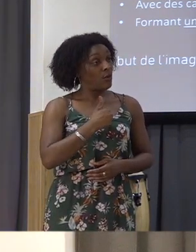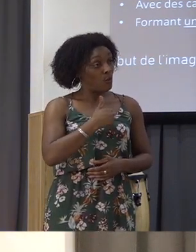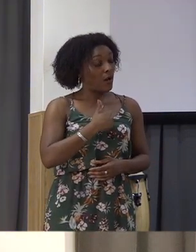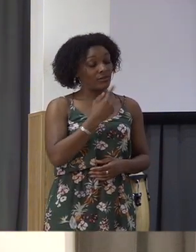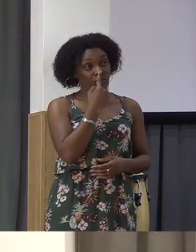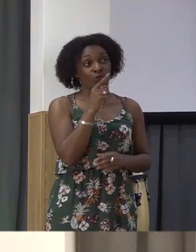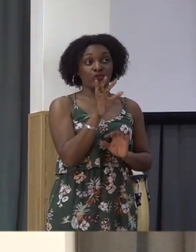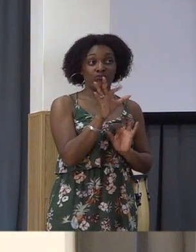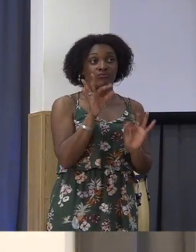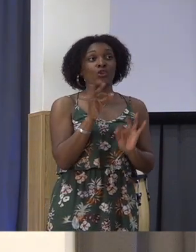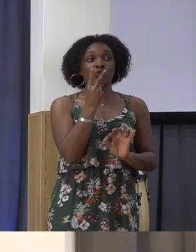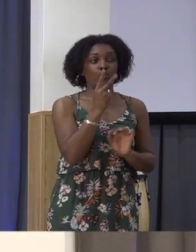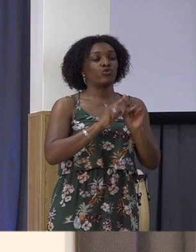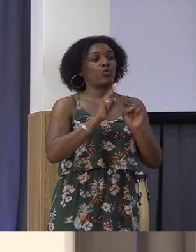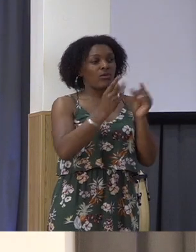Le premier enseignement,